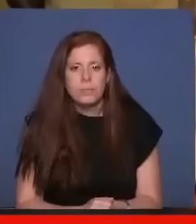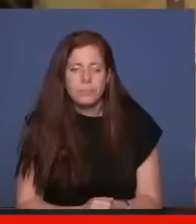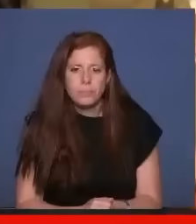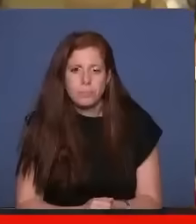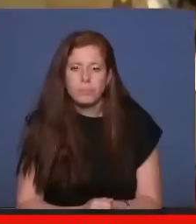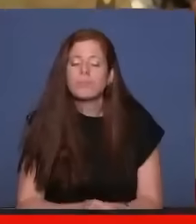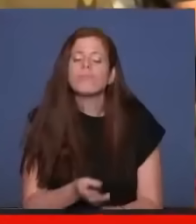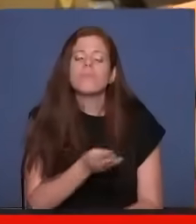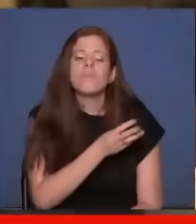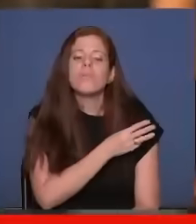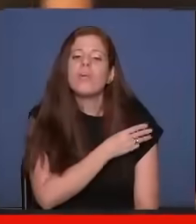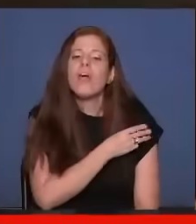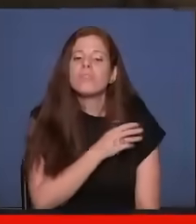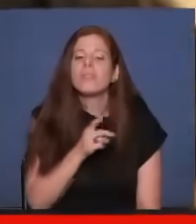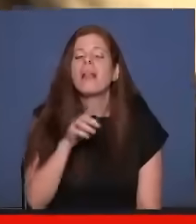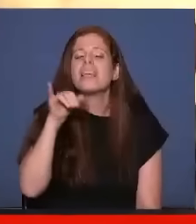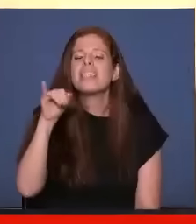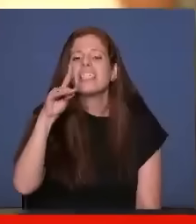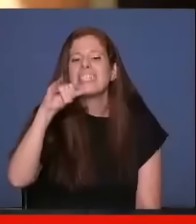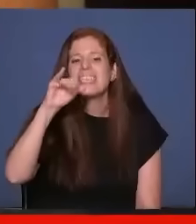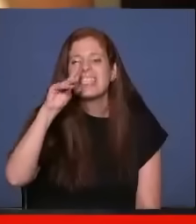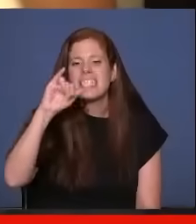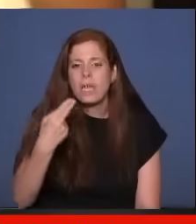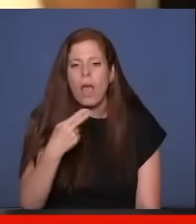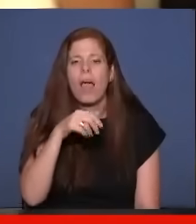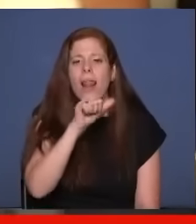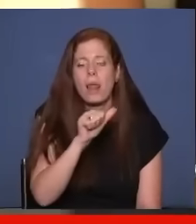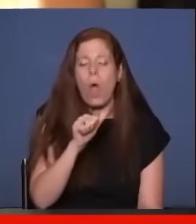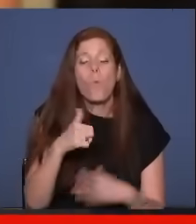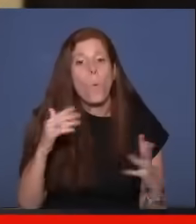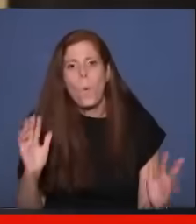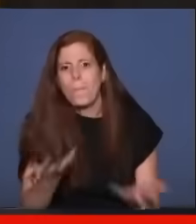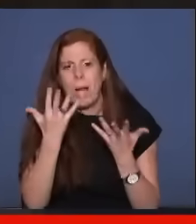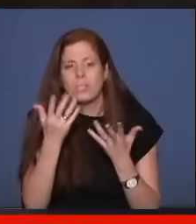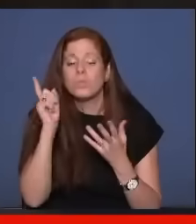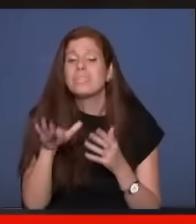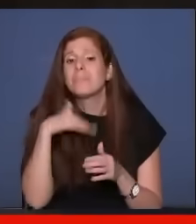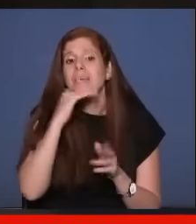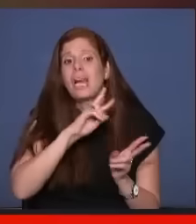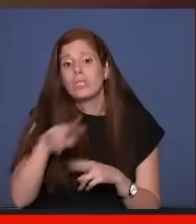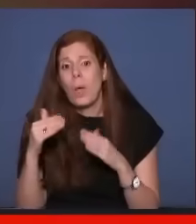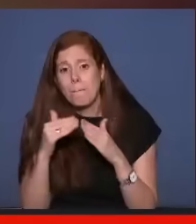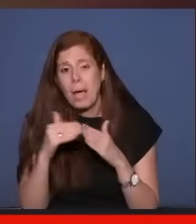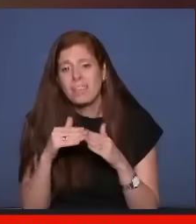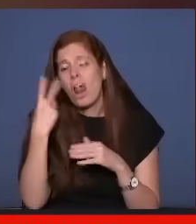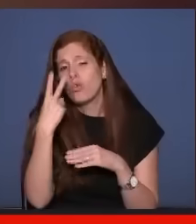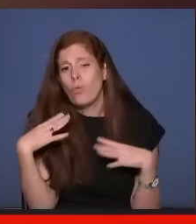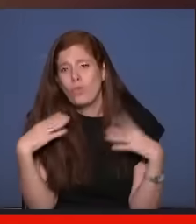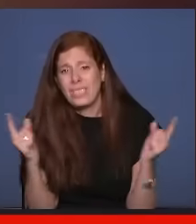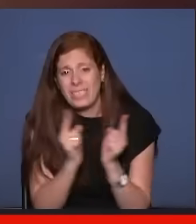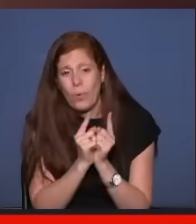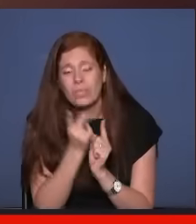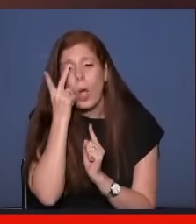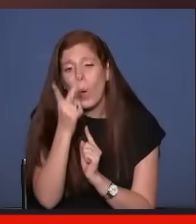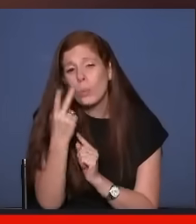רב סמל במילואים ידידיה אליהו הוקפץ עם פרוץ המלחמה. הוא הספיק לחזור הביתה לשני אפטרים קצרים. אז ראו אותו